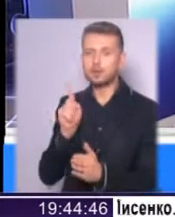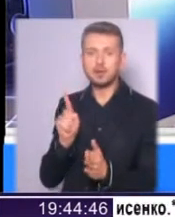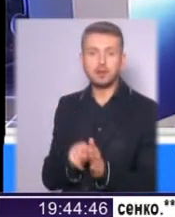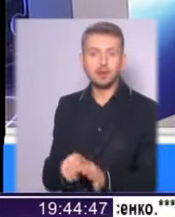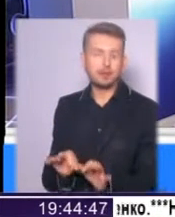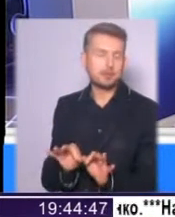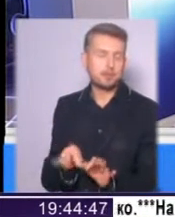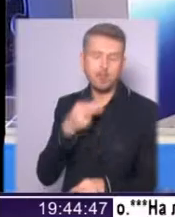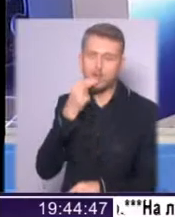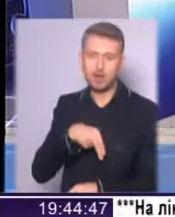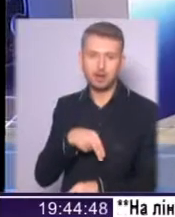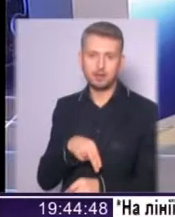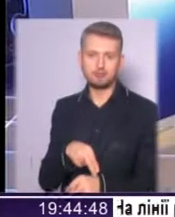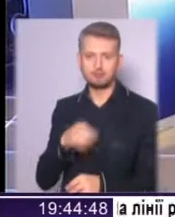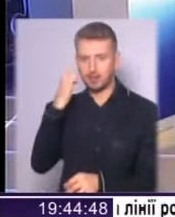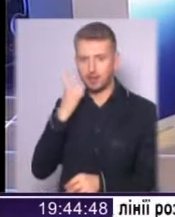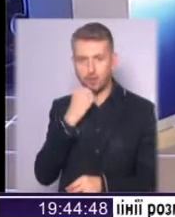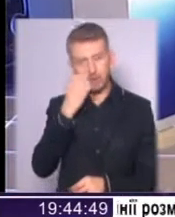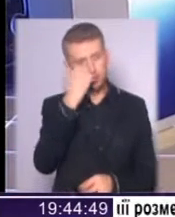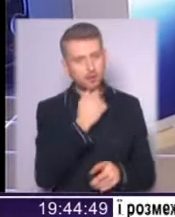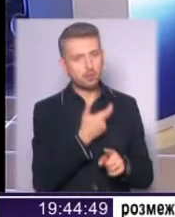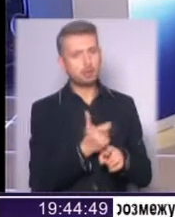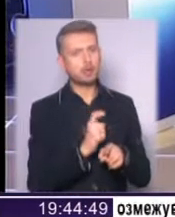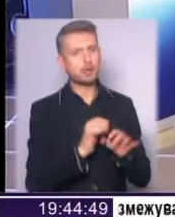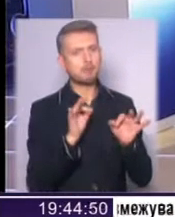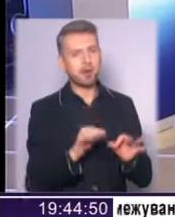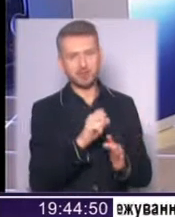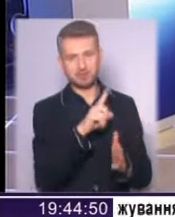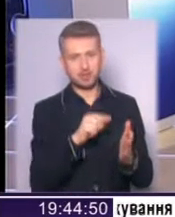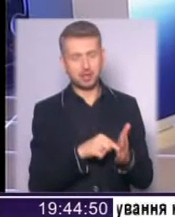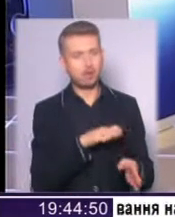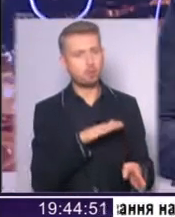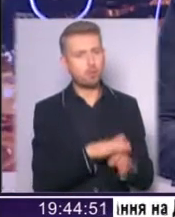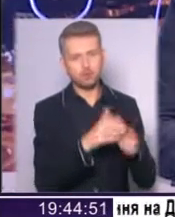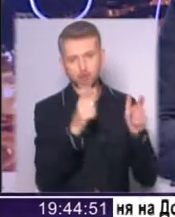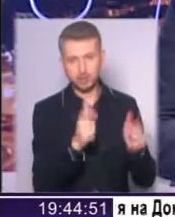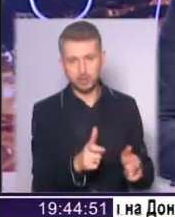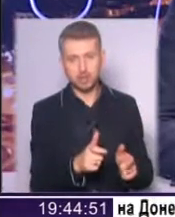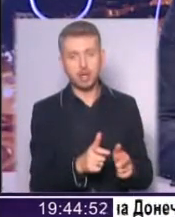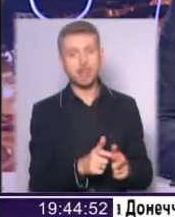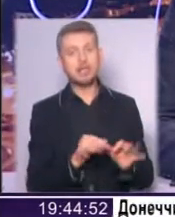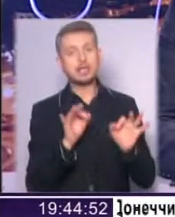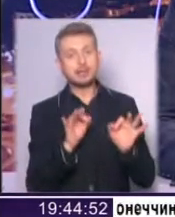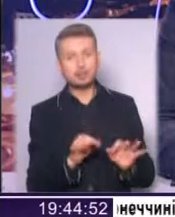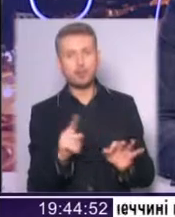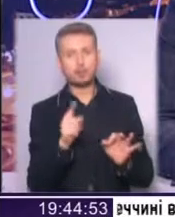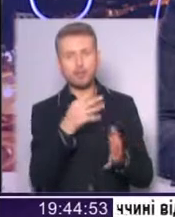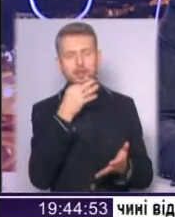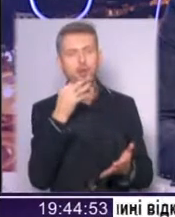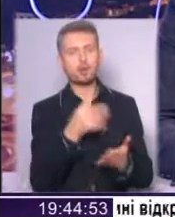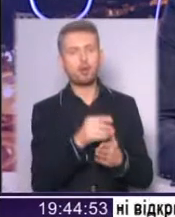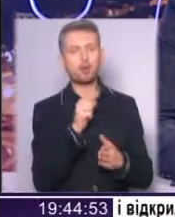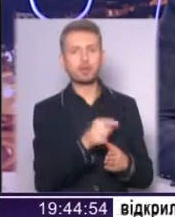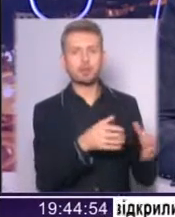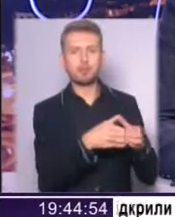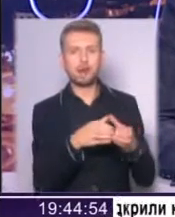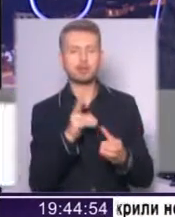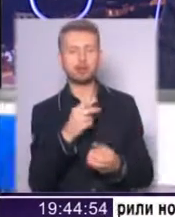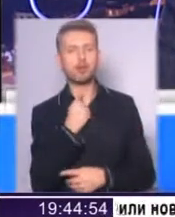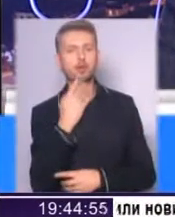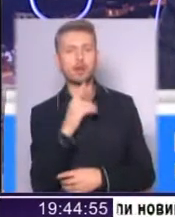за наслідки того, що вони прийняли в державному бюджеті і у змінах до податкового кодексу?